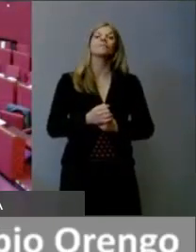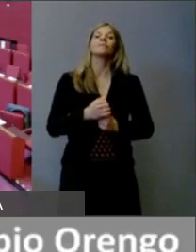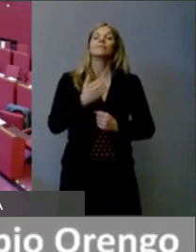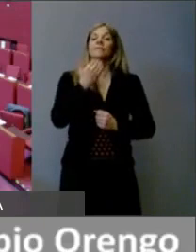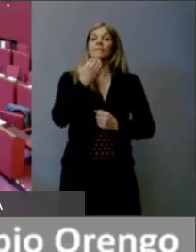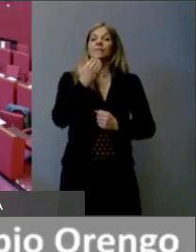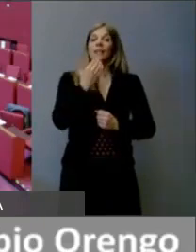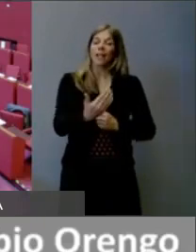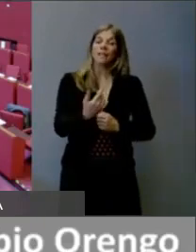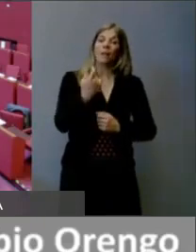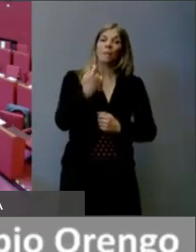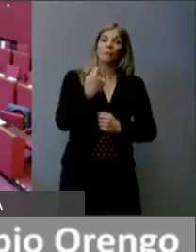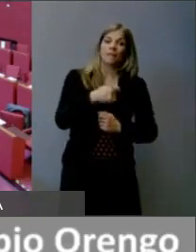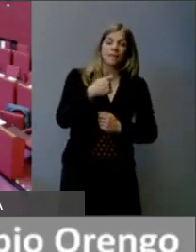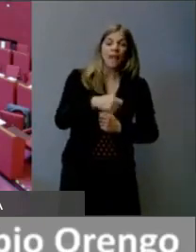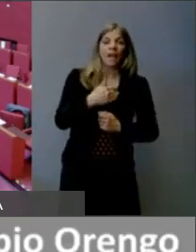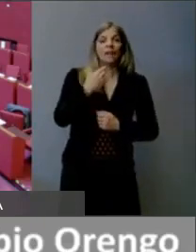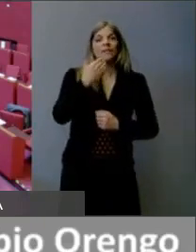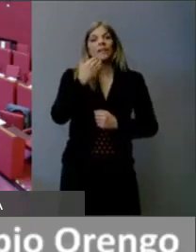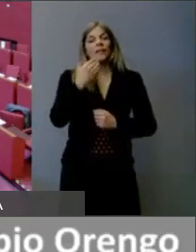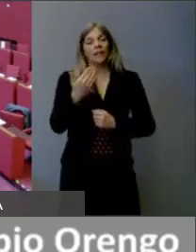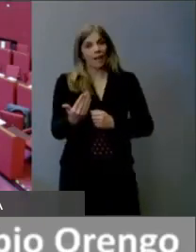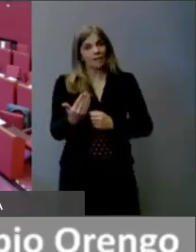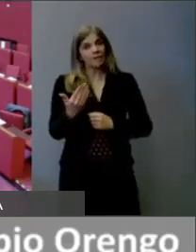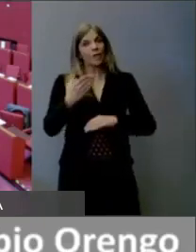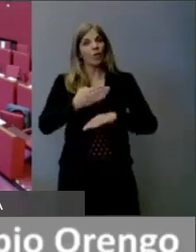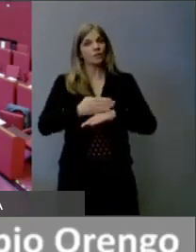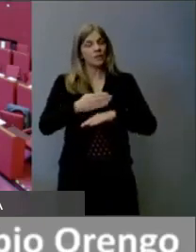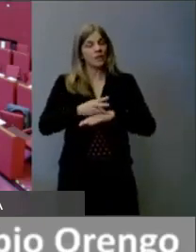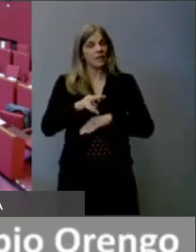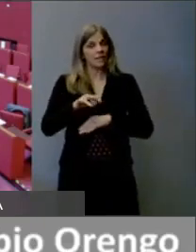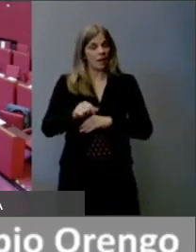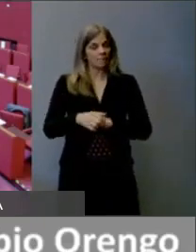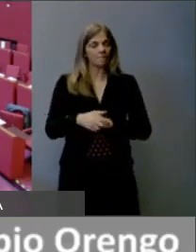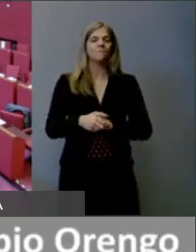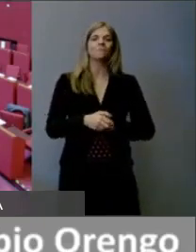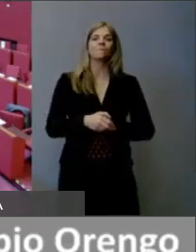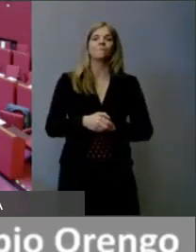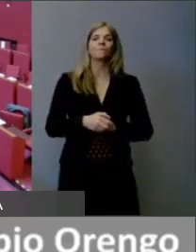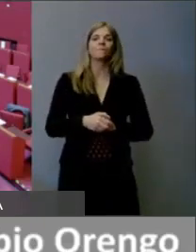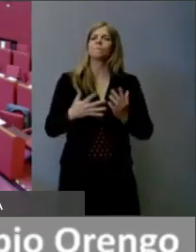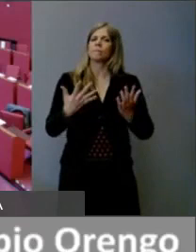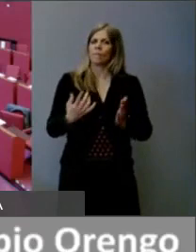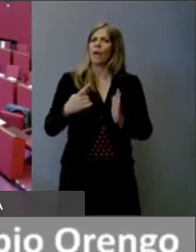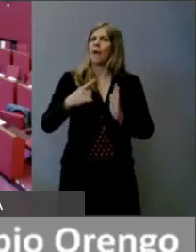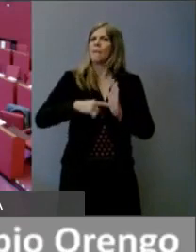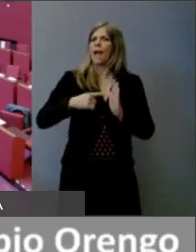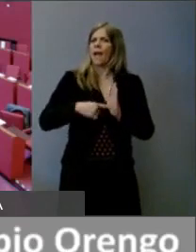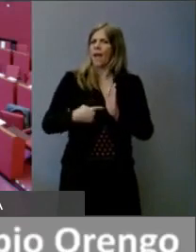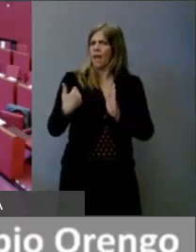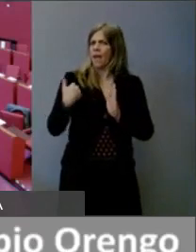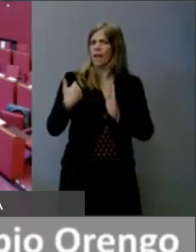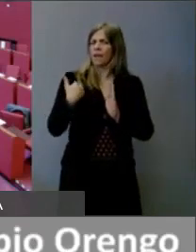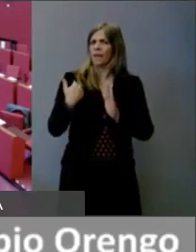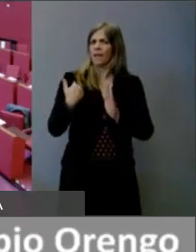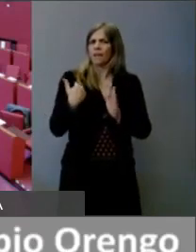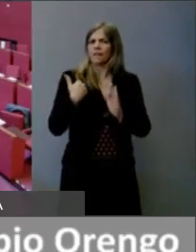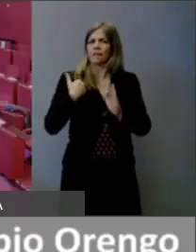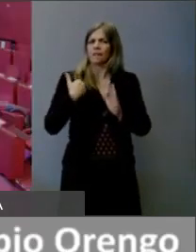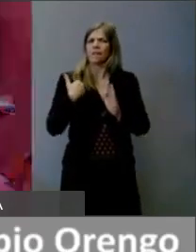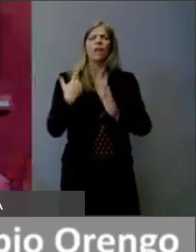Grazie Presidente, grazie Consigliere Villa. Nei mesi precedenti avevamo avuto anche